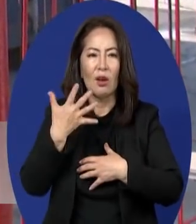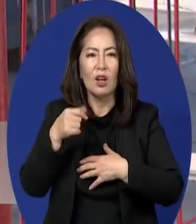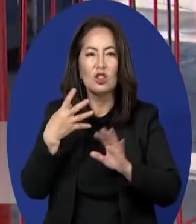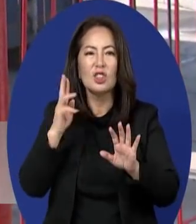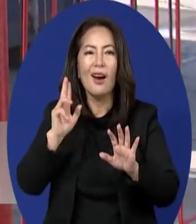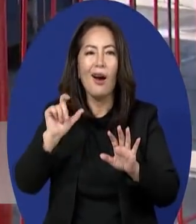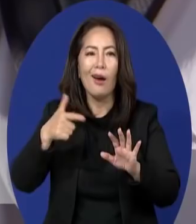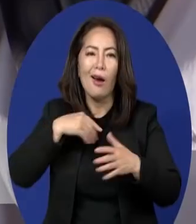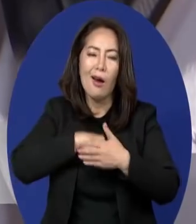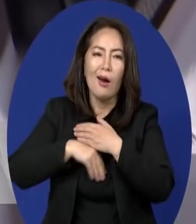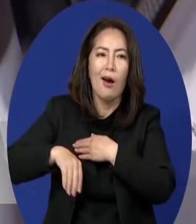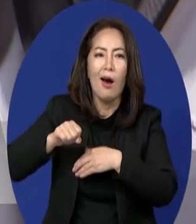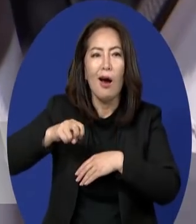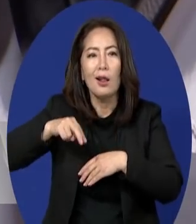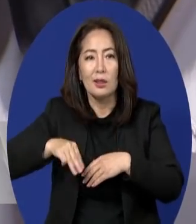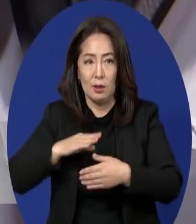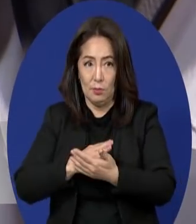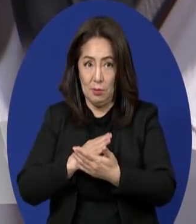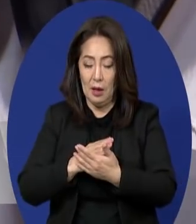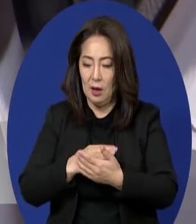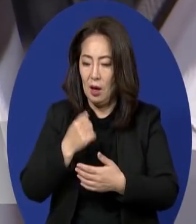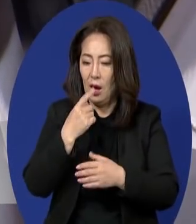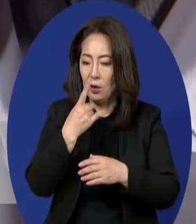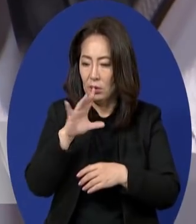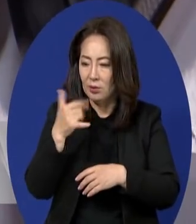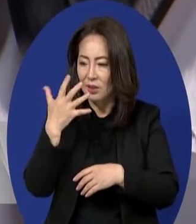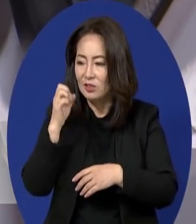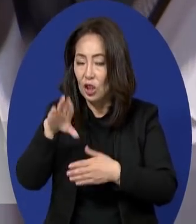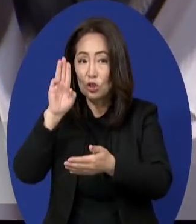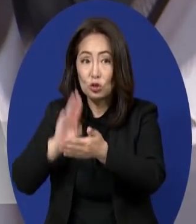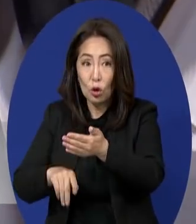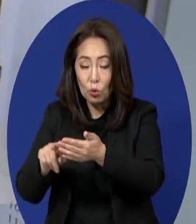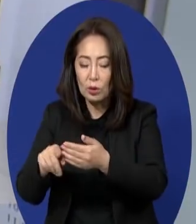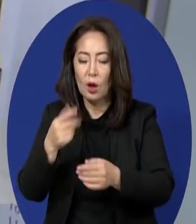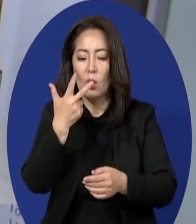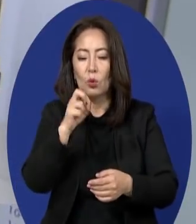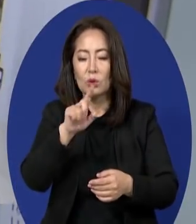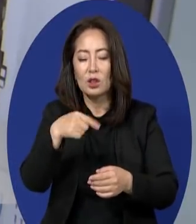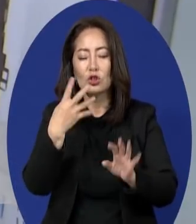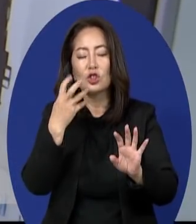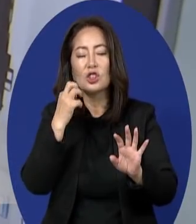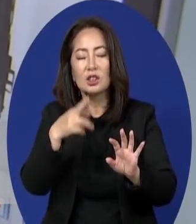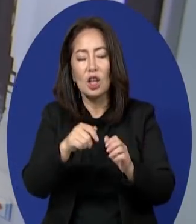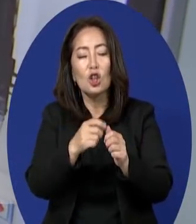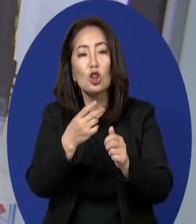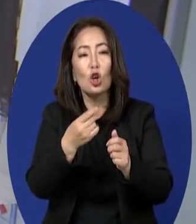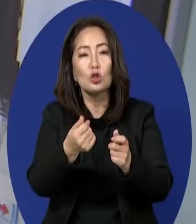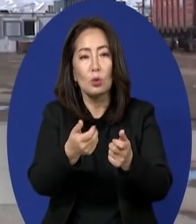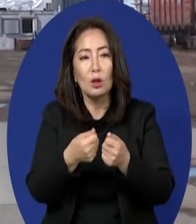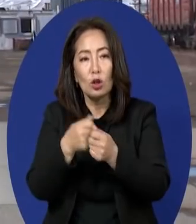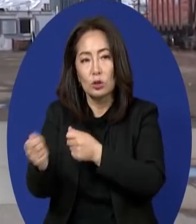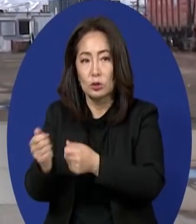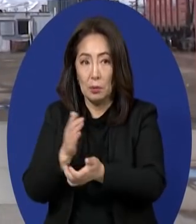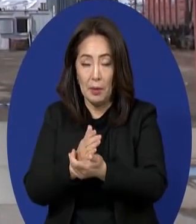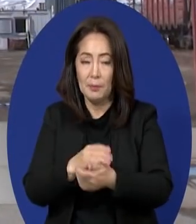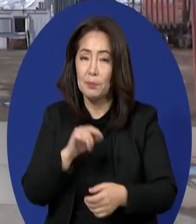хил нэвтрэхээр завджээ. Тухайн иргэнд 15.5 сая төгрөгийн торгул ногдулж 30.9 сая төгрөгийн нөхөн төлбөр төлүүлсэн байна.